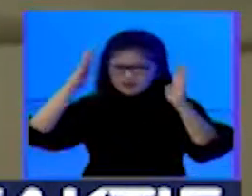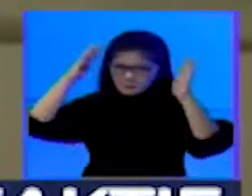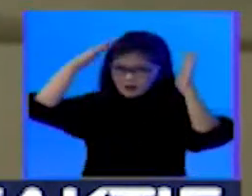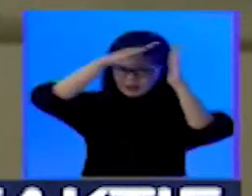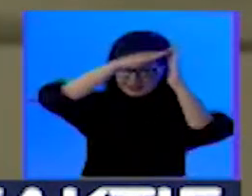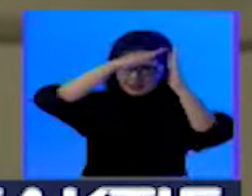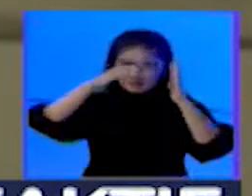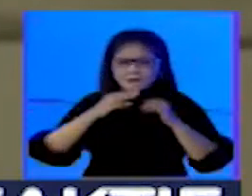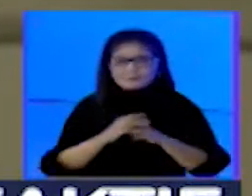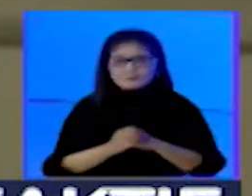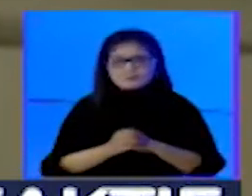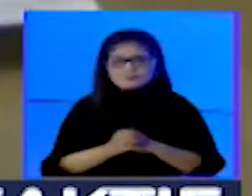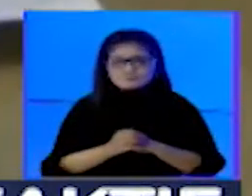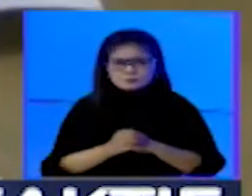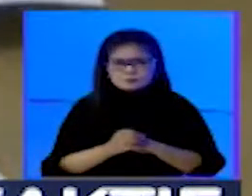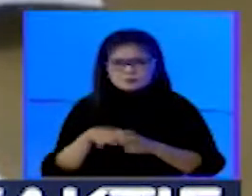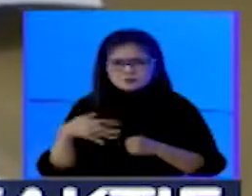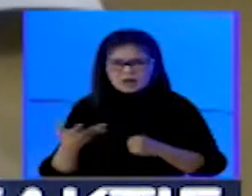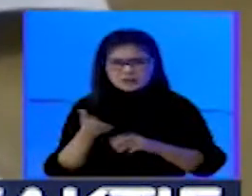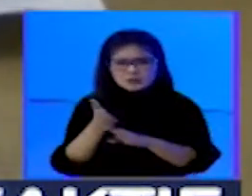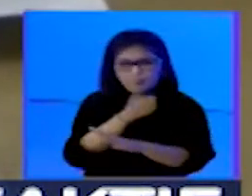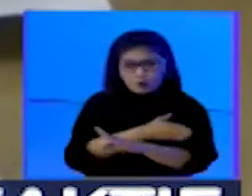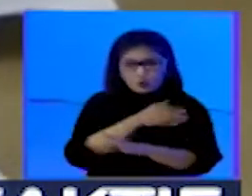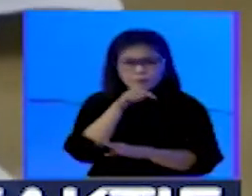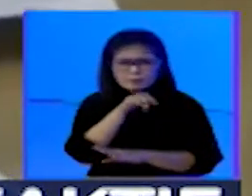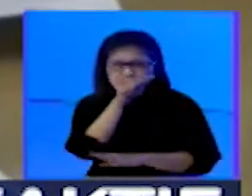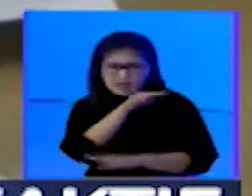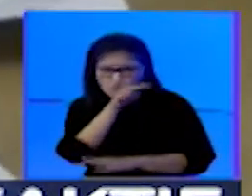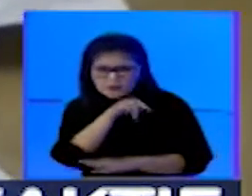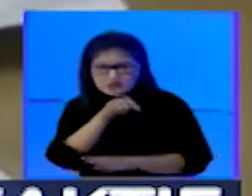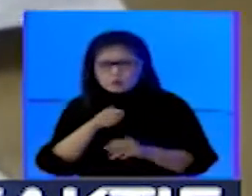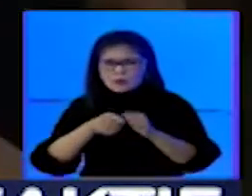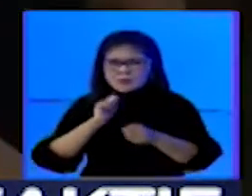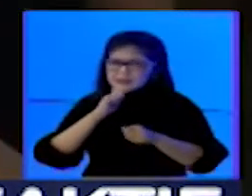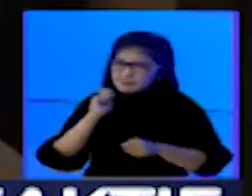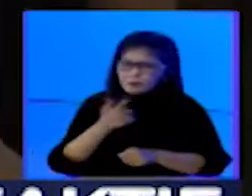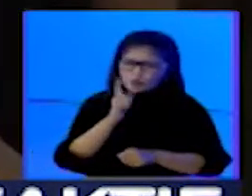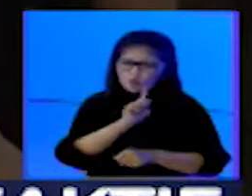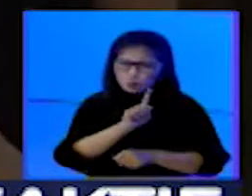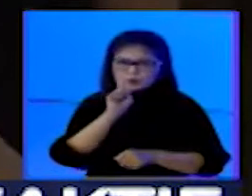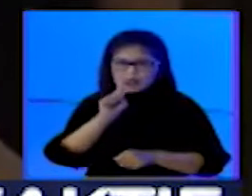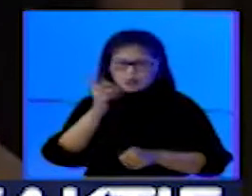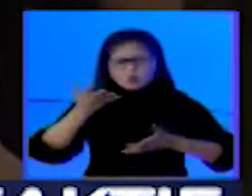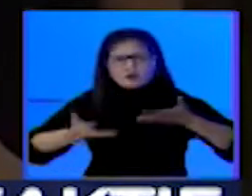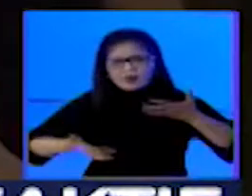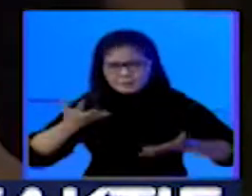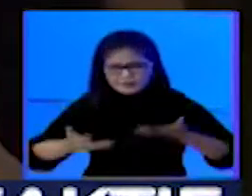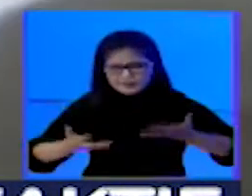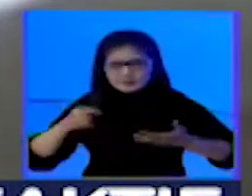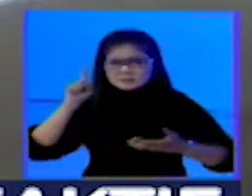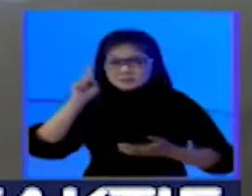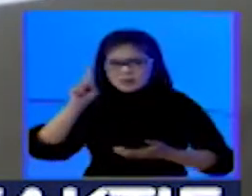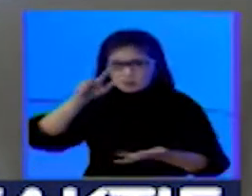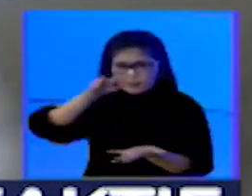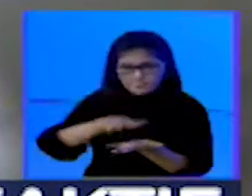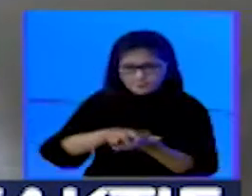dilakukan penyidikan, 9 warga menjalani rapid test dan hasilnya 1 orang reaktif. Hingga kini polisi telah menetapkan 10 tersangka kasus pengambilan